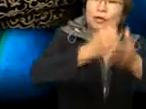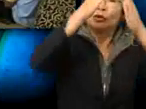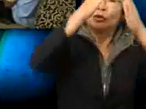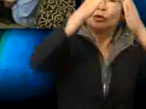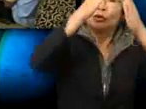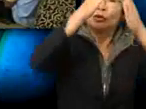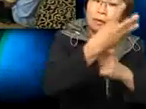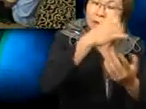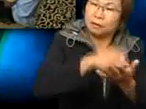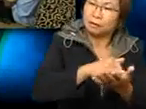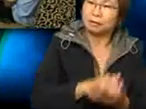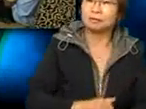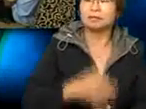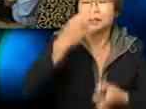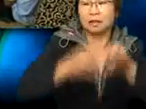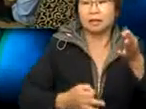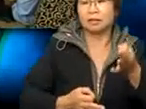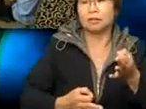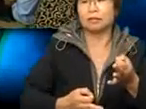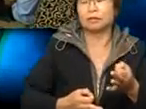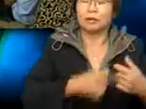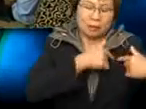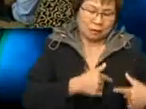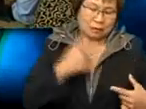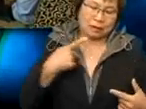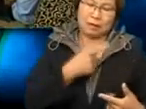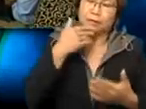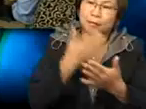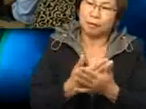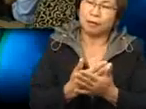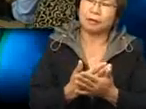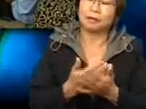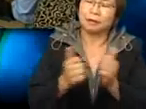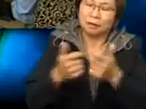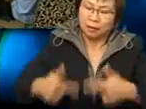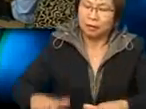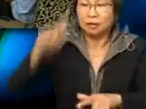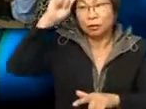tu. Kalau niat kita baik, insyaAllah ramai yang membantu.